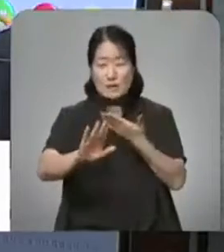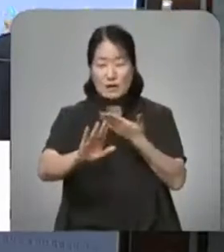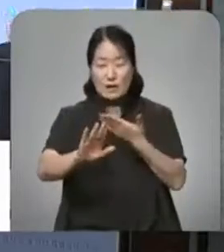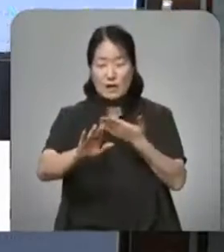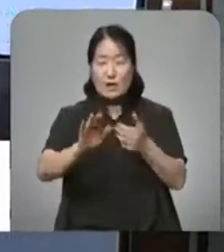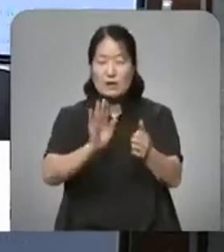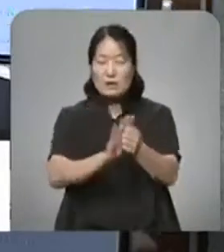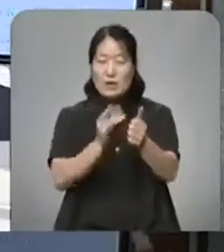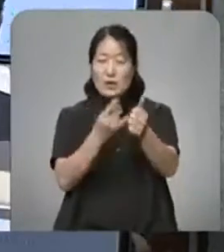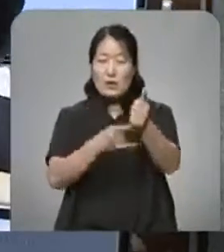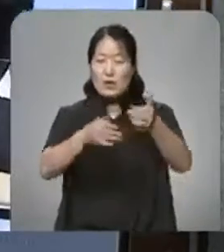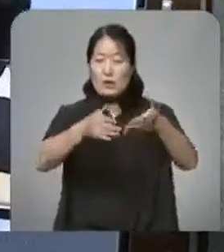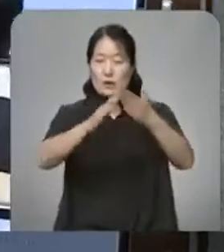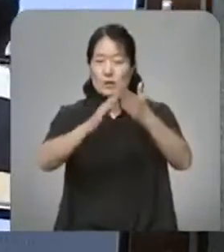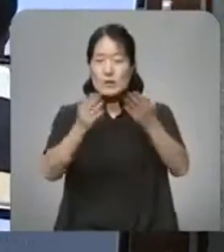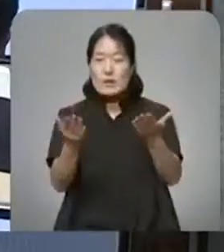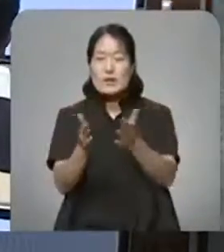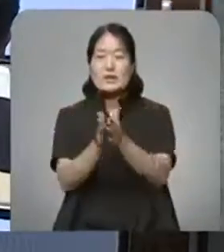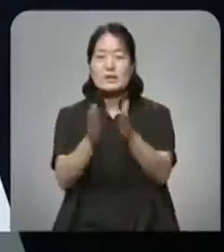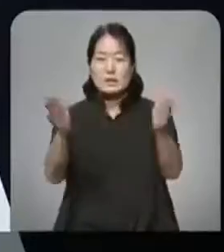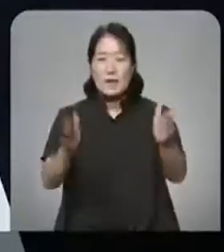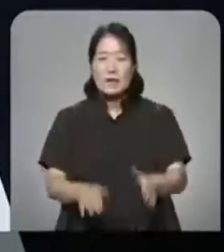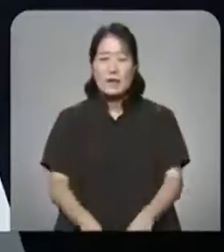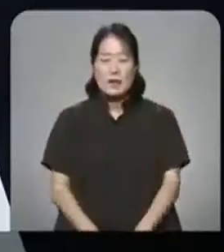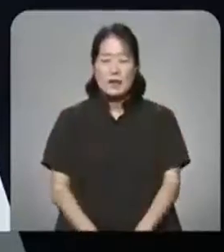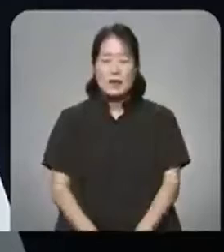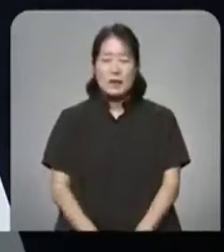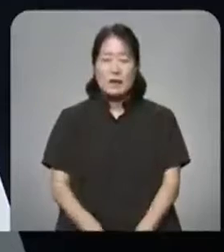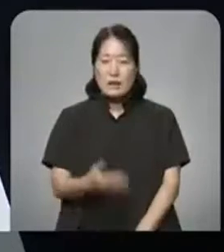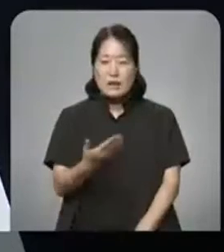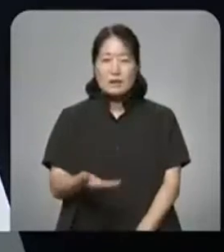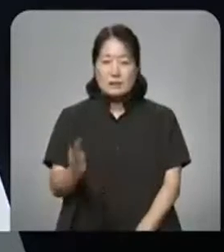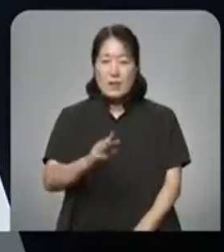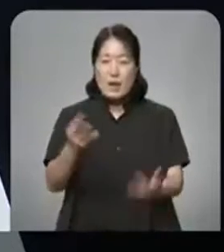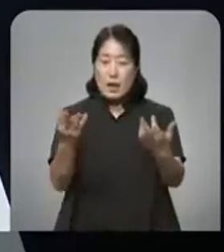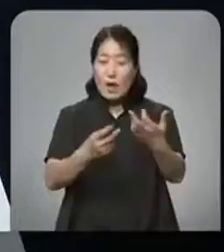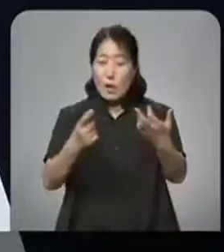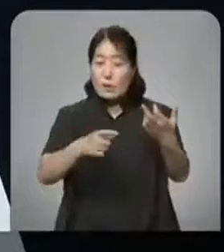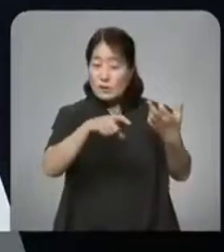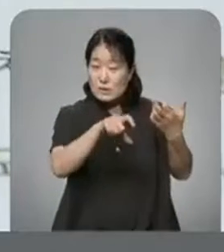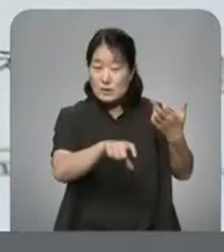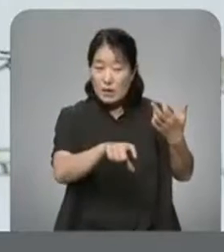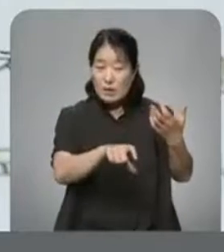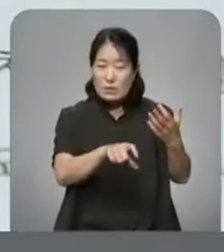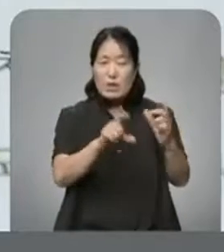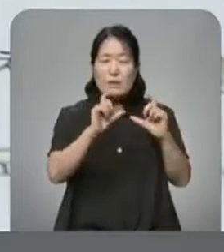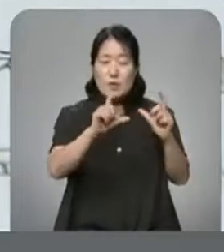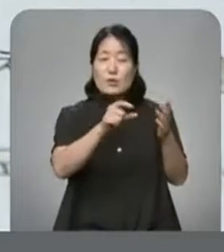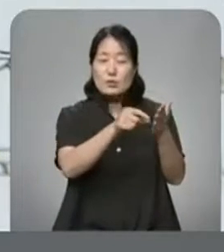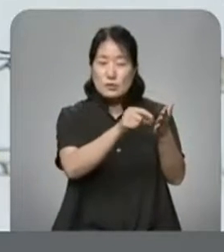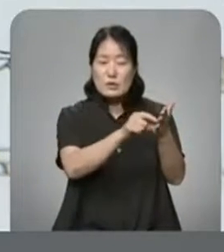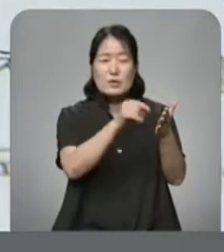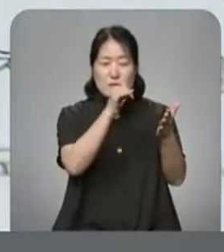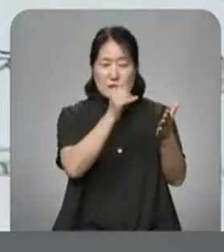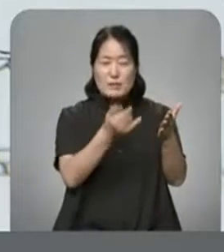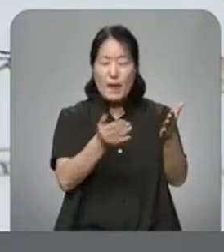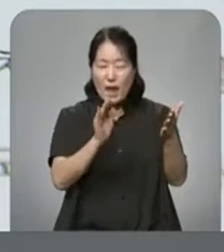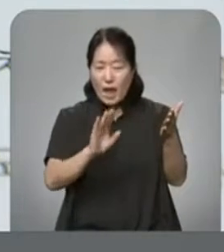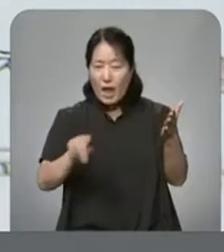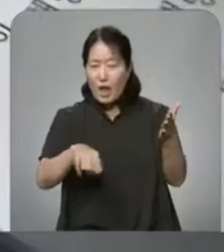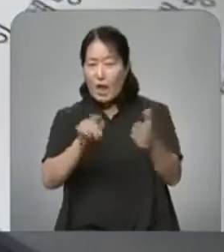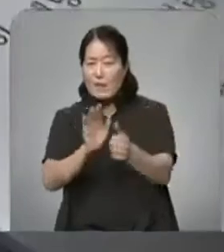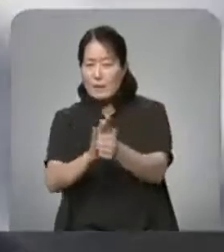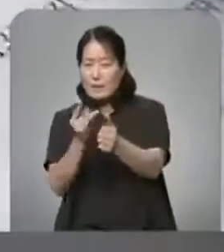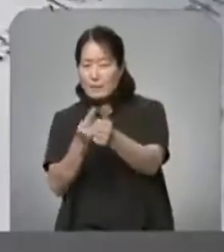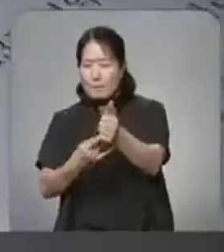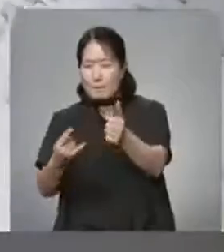설치하도록 했기 때문입니다 하지만 강원 자지도 법은 선언적 문구만 있었을 뿐 지원 위원의 설치 같은